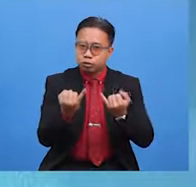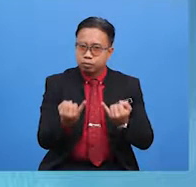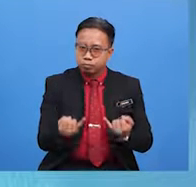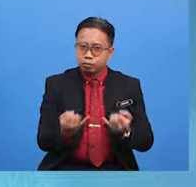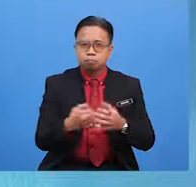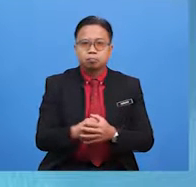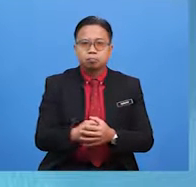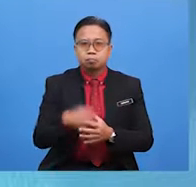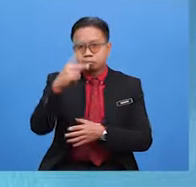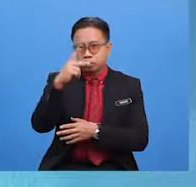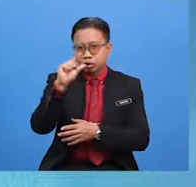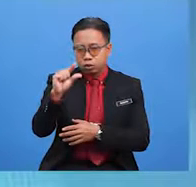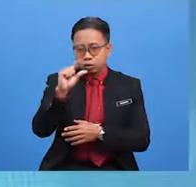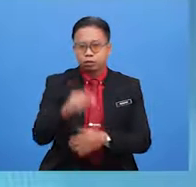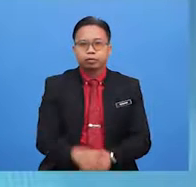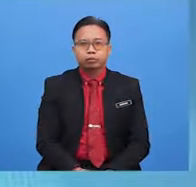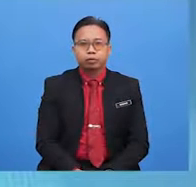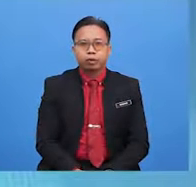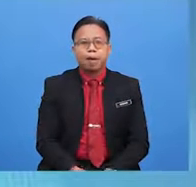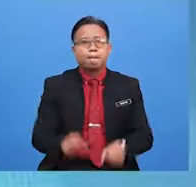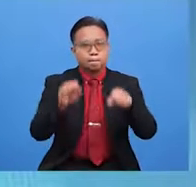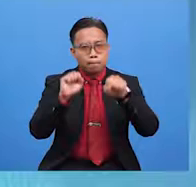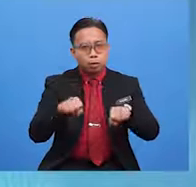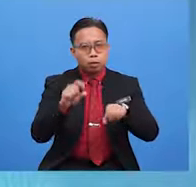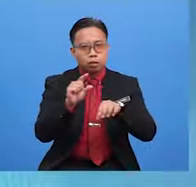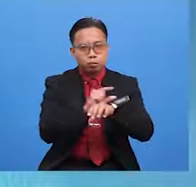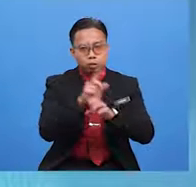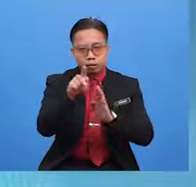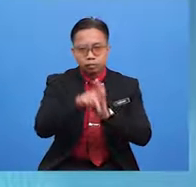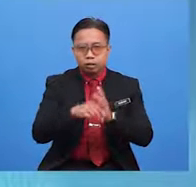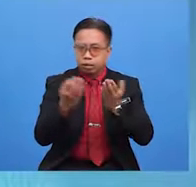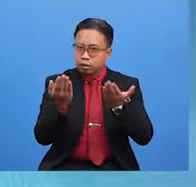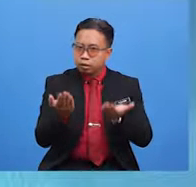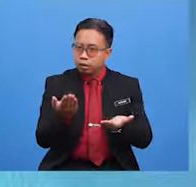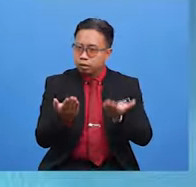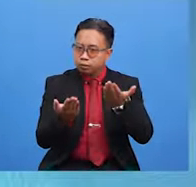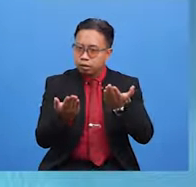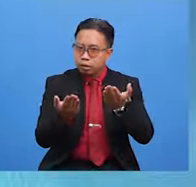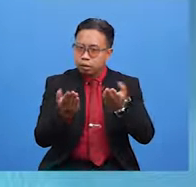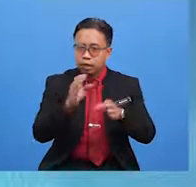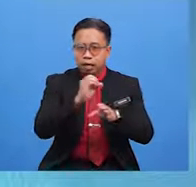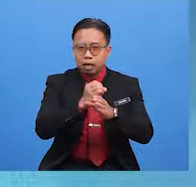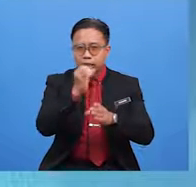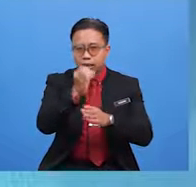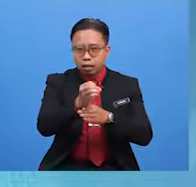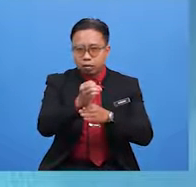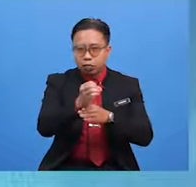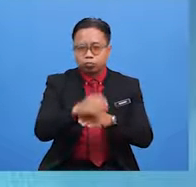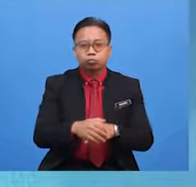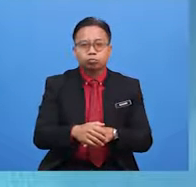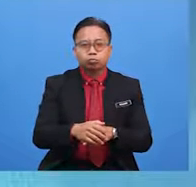ialah kilogram dan kita boleh menggunakan penimbang biasa, penimbang elektronik